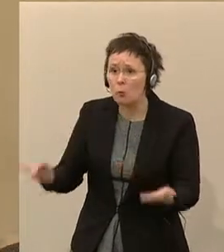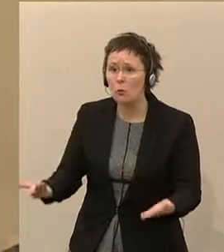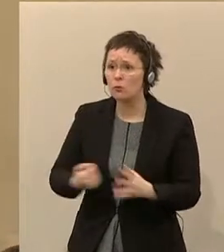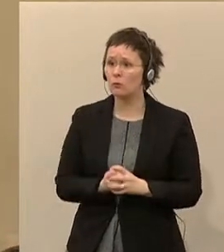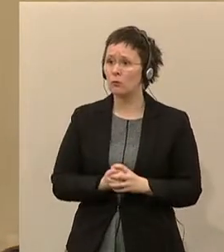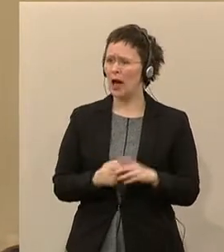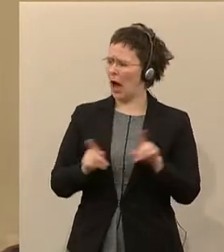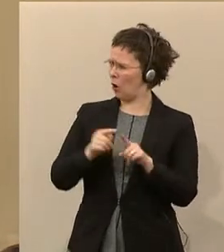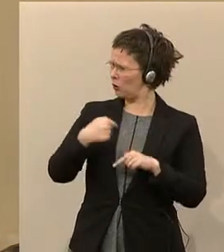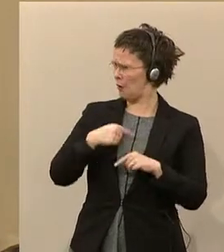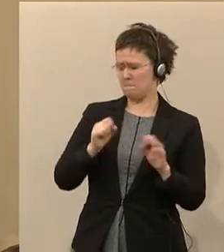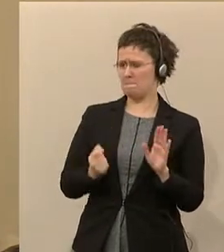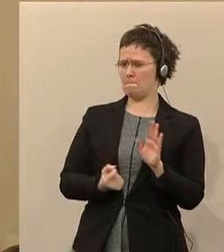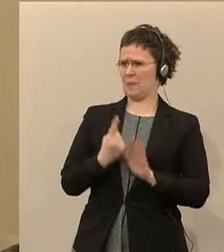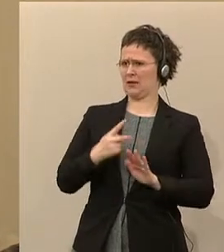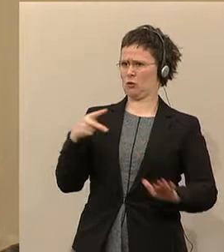Besonders verstört bin ich übrigens auch,